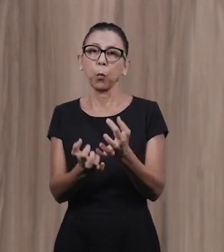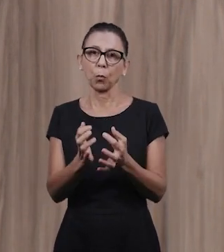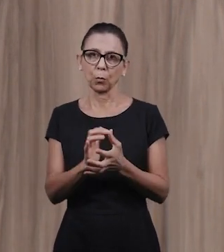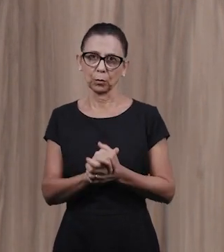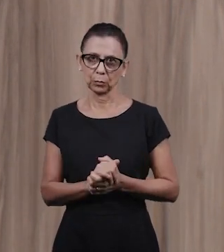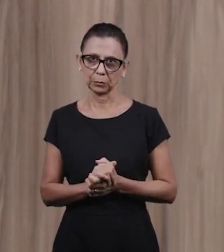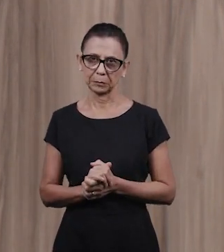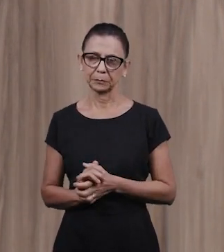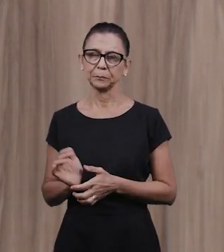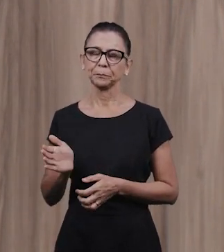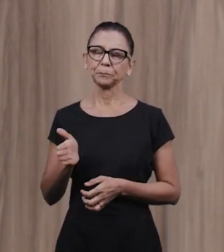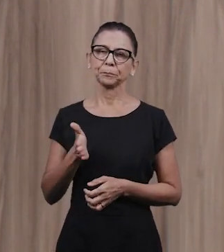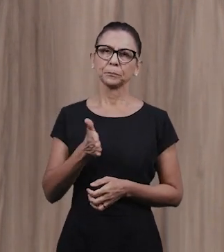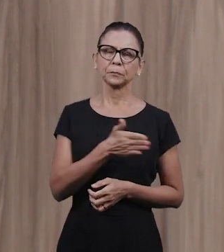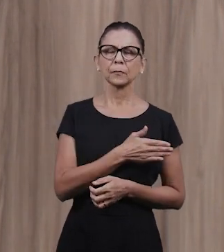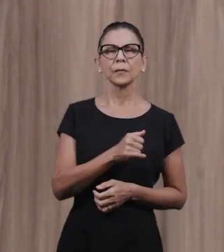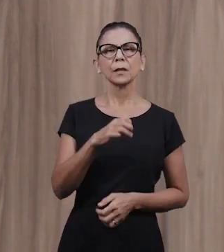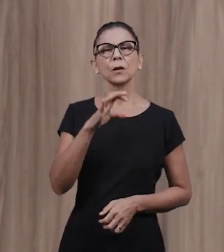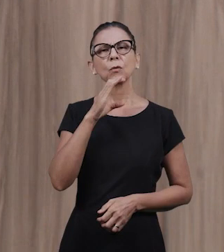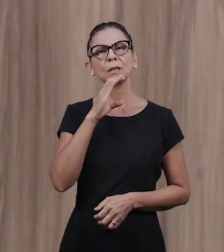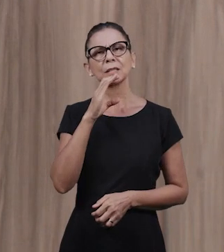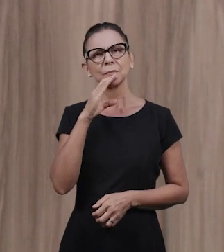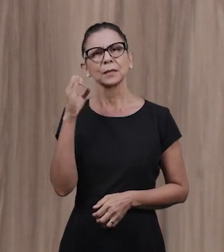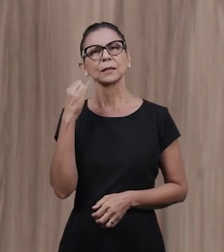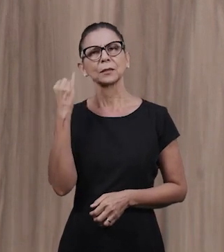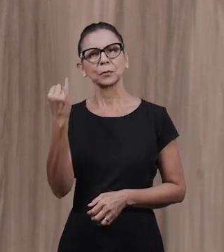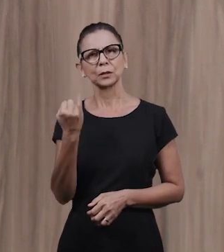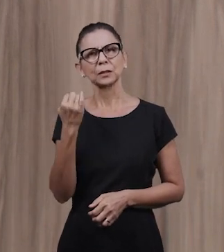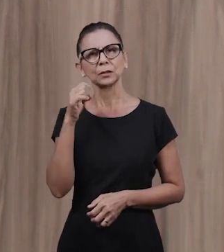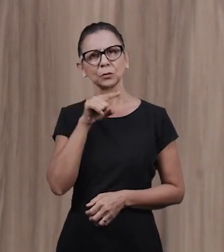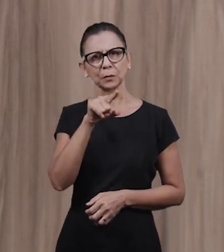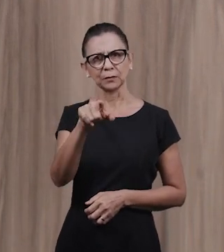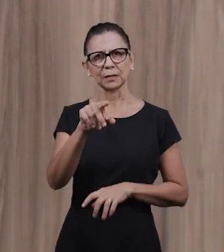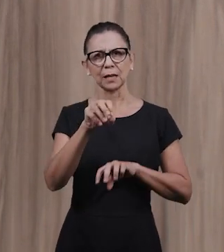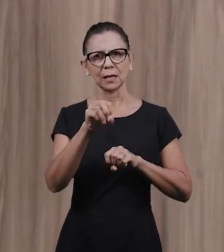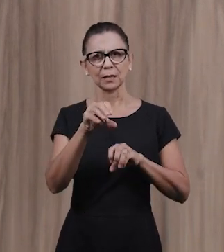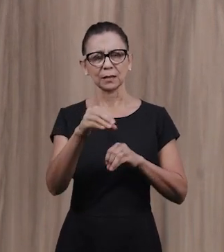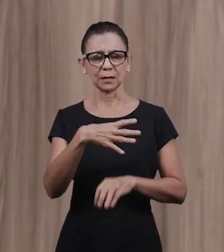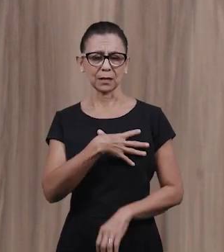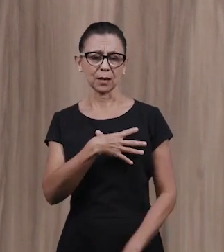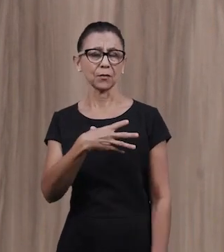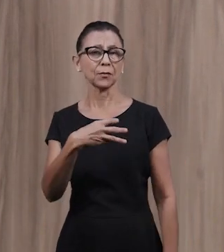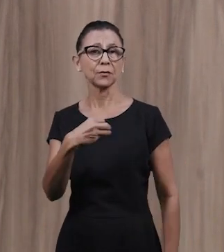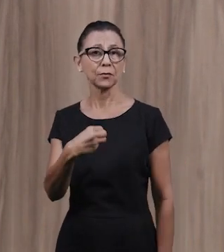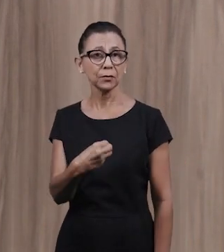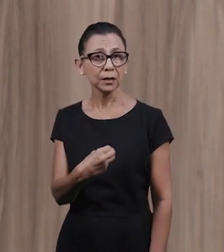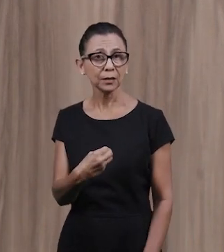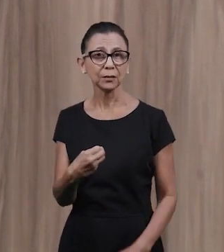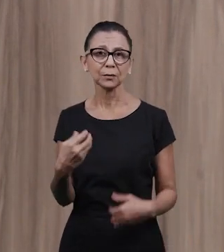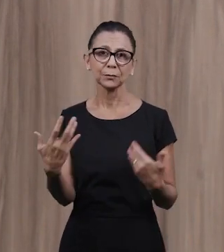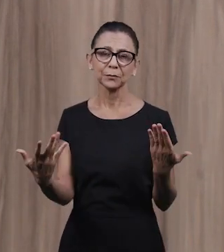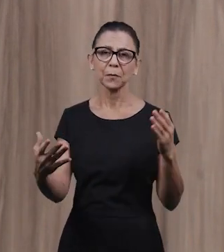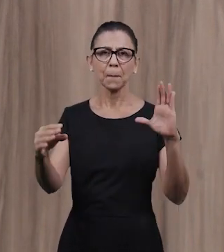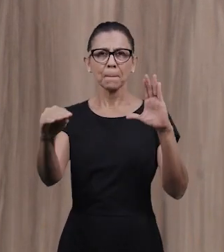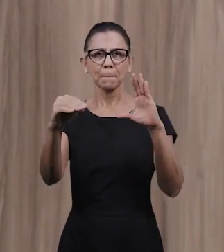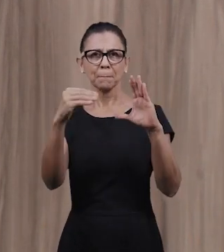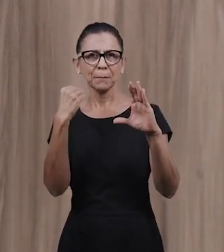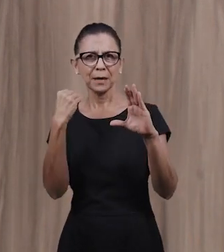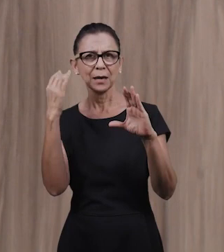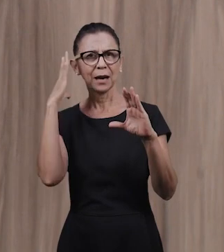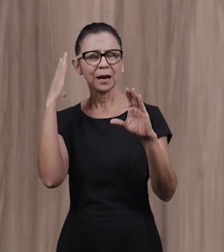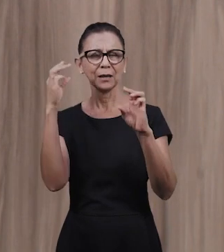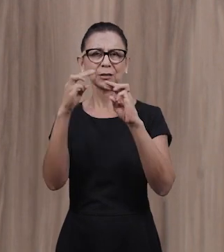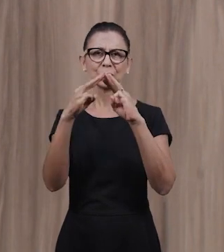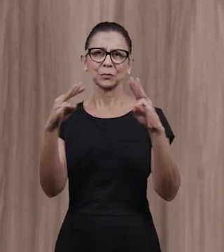Ces connaissances sont importantes pour vous dans l'éducation de vos enfants. Envoyez-nous un email pour Radio Manaïm